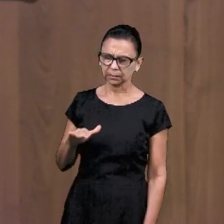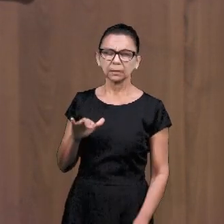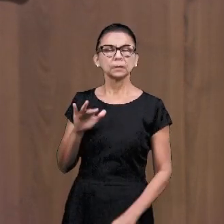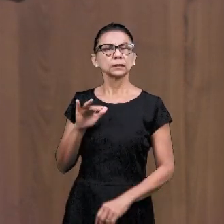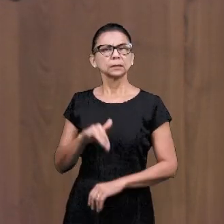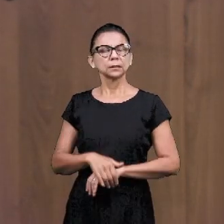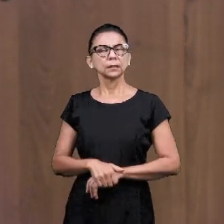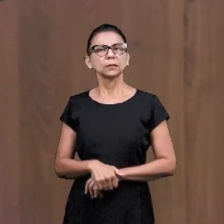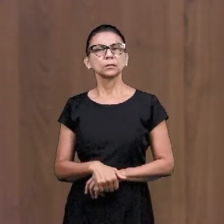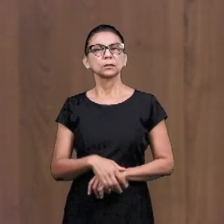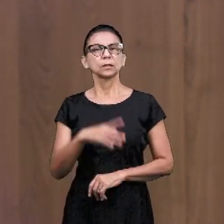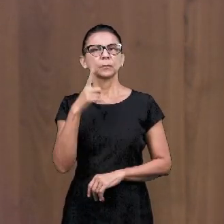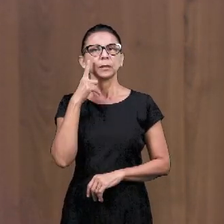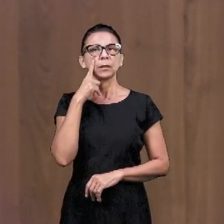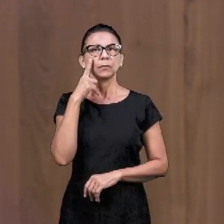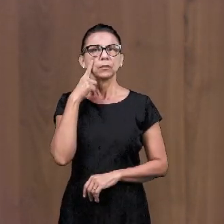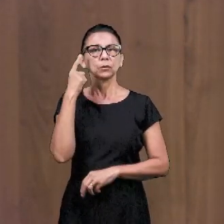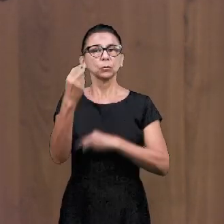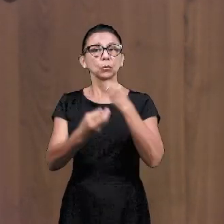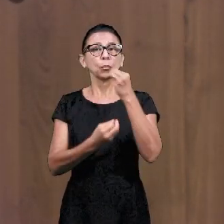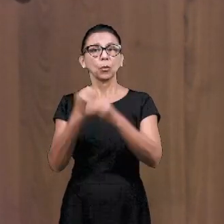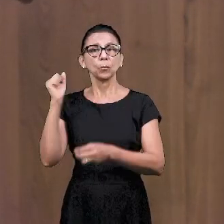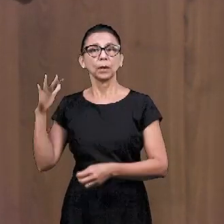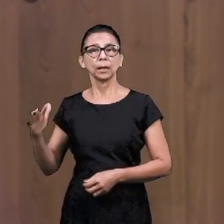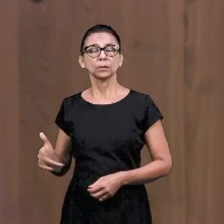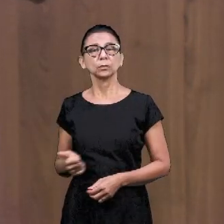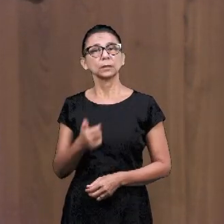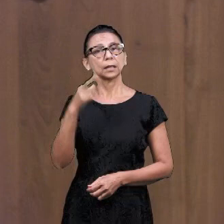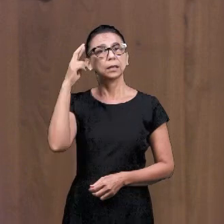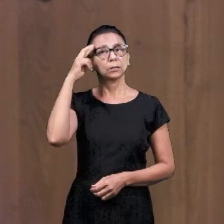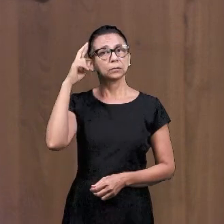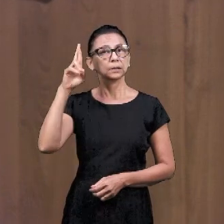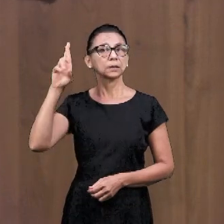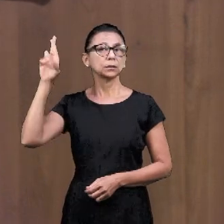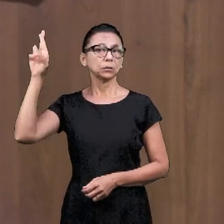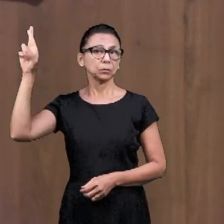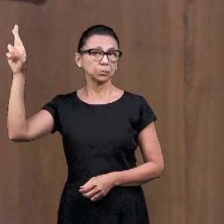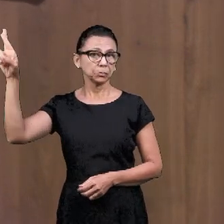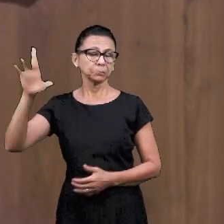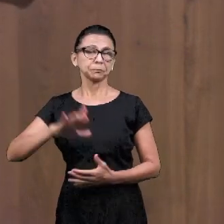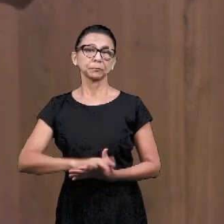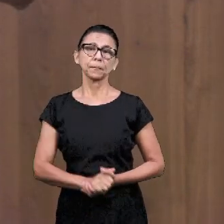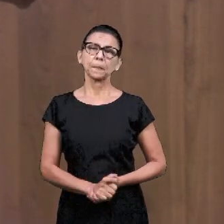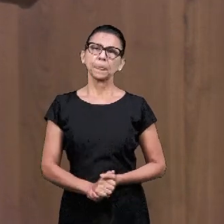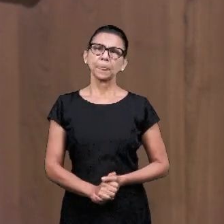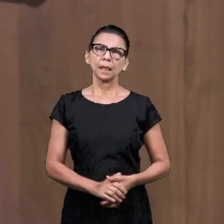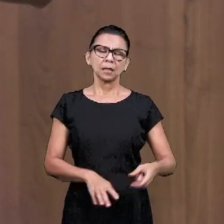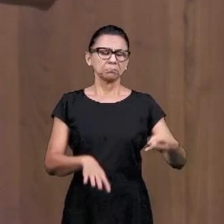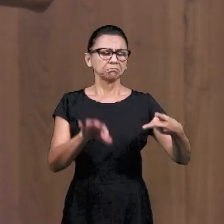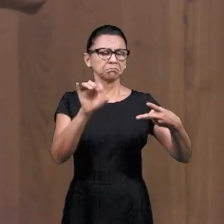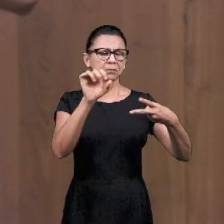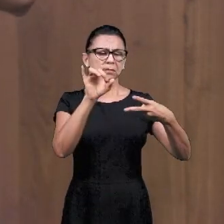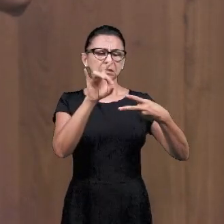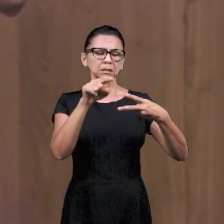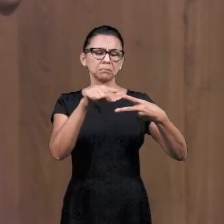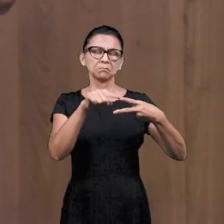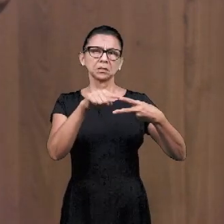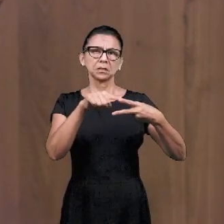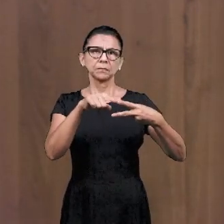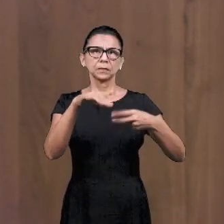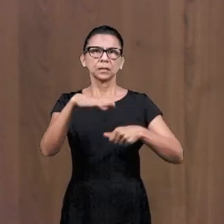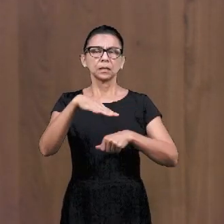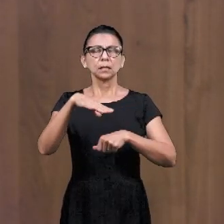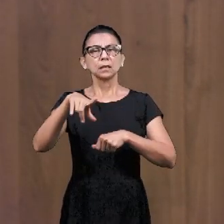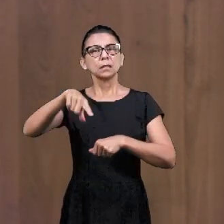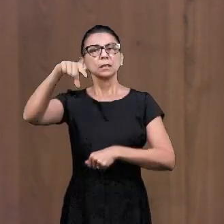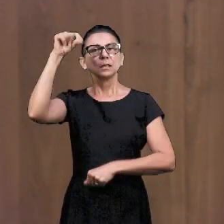animaux. Il a grandi aussi en sachant qu'est-ce que c'était l'adoration au Seigneur. Et eux, ils ont choisi chacun une